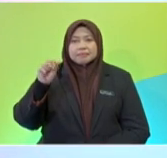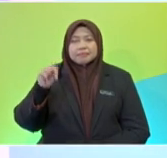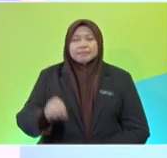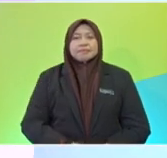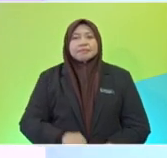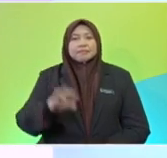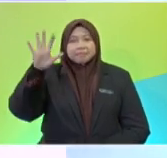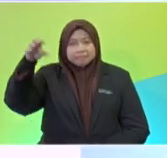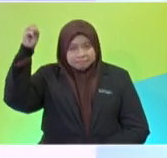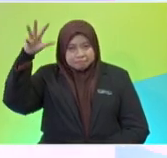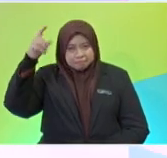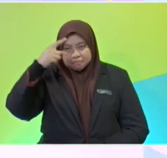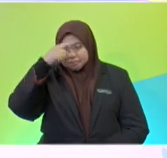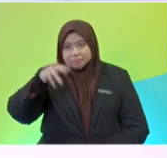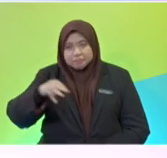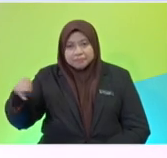Azzahra